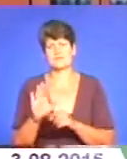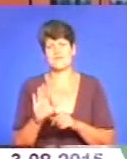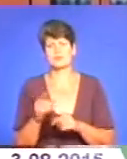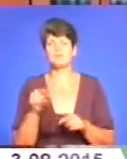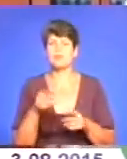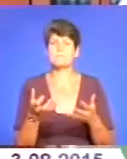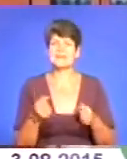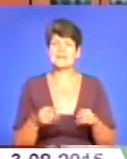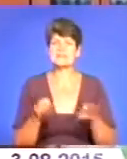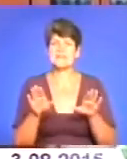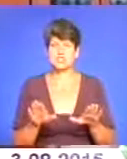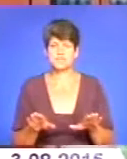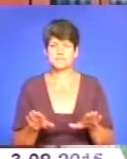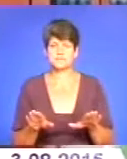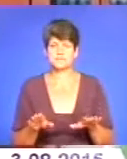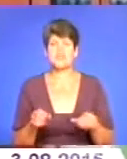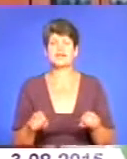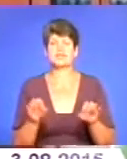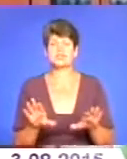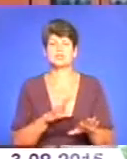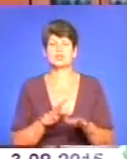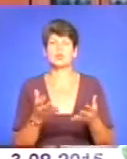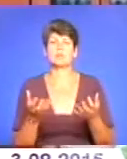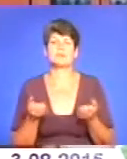прийнято рішення було прийнято і